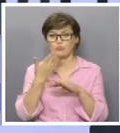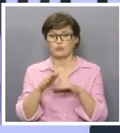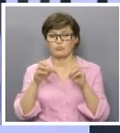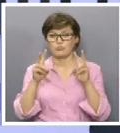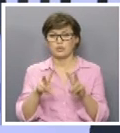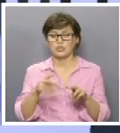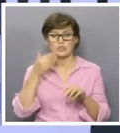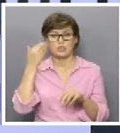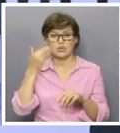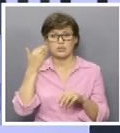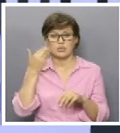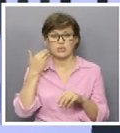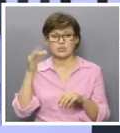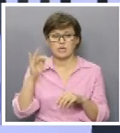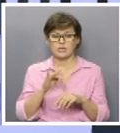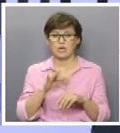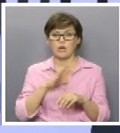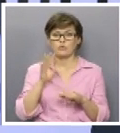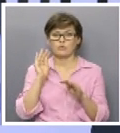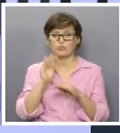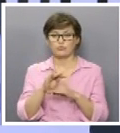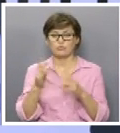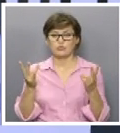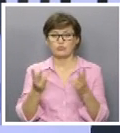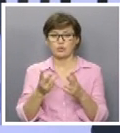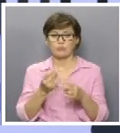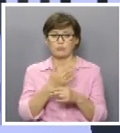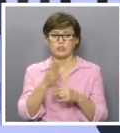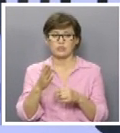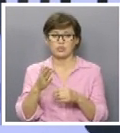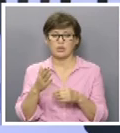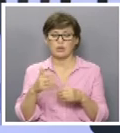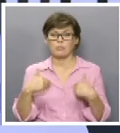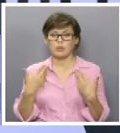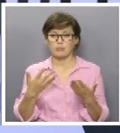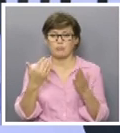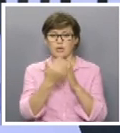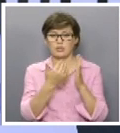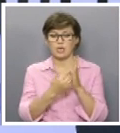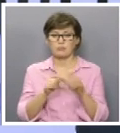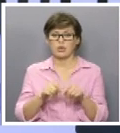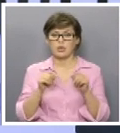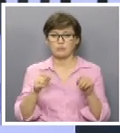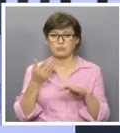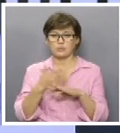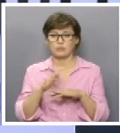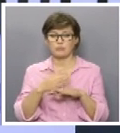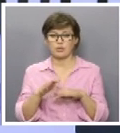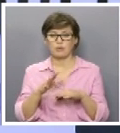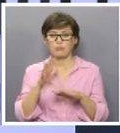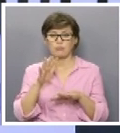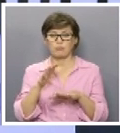арнайы жеңілдетілген, яғни жаңада қосып кету керек, бұл біздің берейін деп атқан бағдарламамыз, ашқан бағдарламамыз, кредиттік бағдарлама,